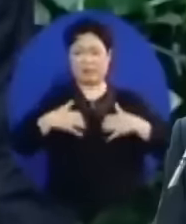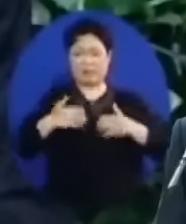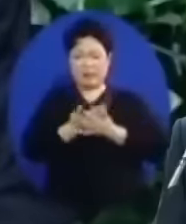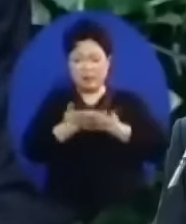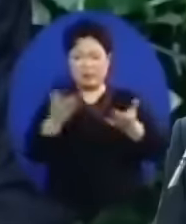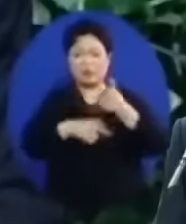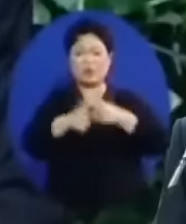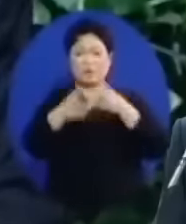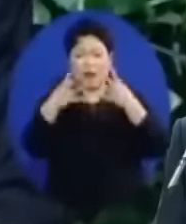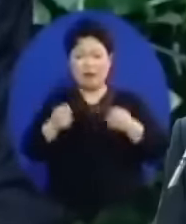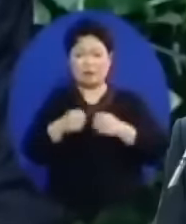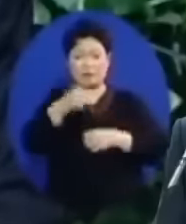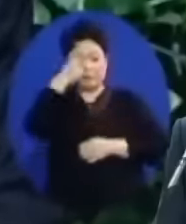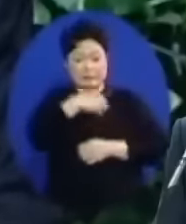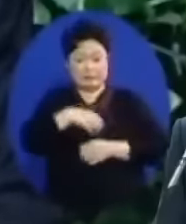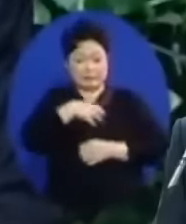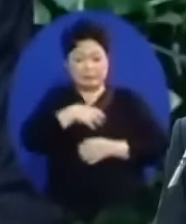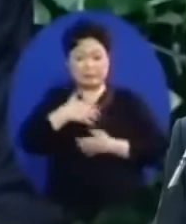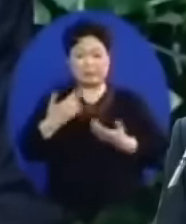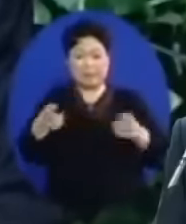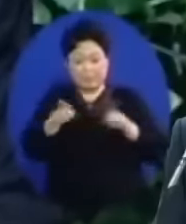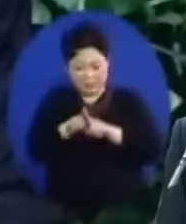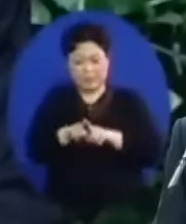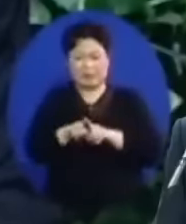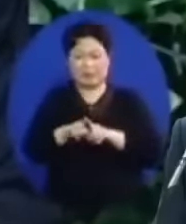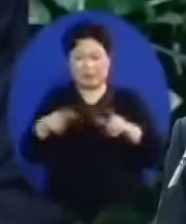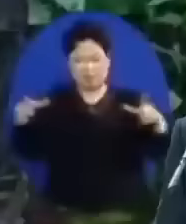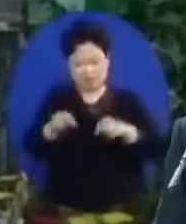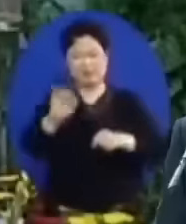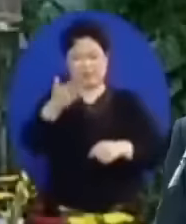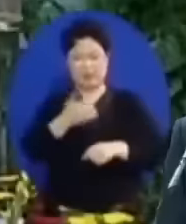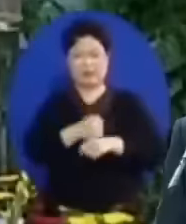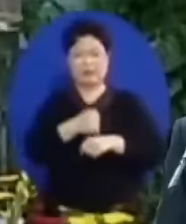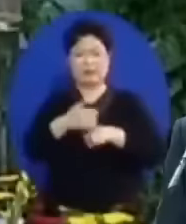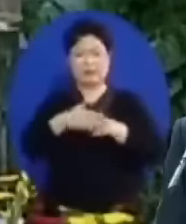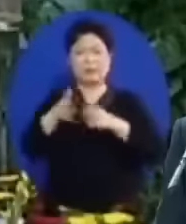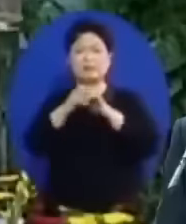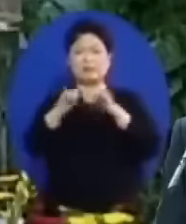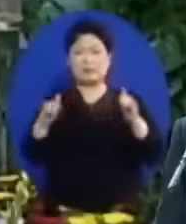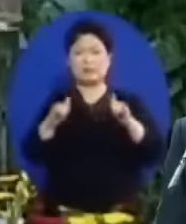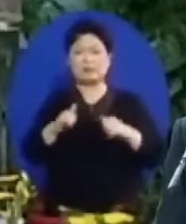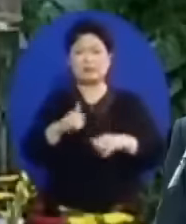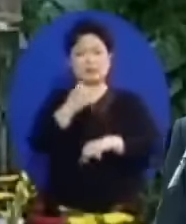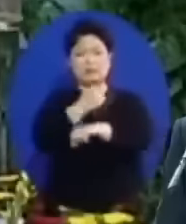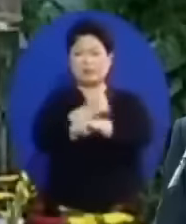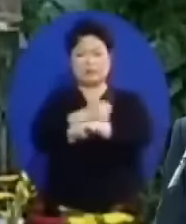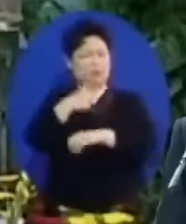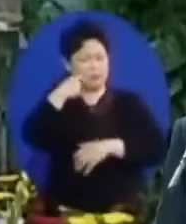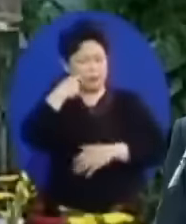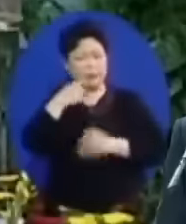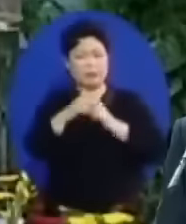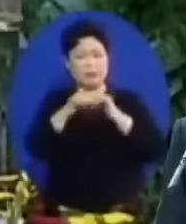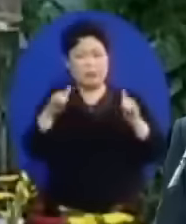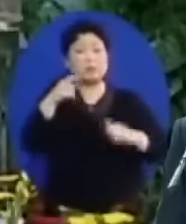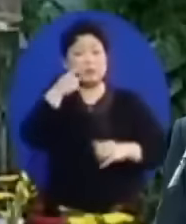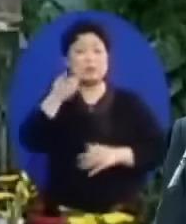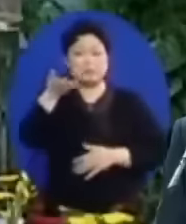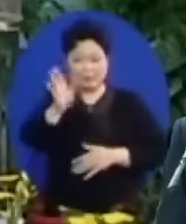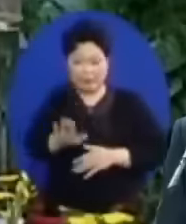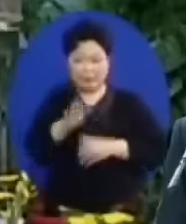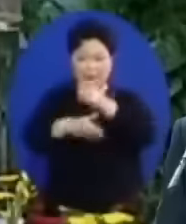많아지고 슬픔은 나눌수록 적어지는 것과 같은 것입니다. 그러나 사람은 그것을 못합니다. 사람은